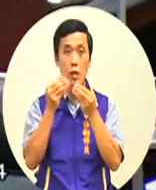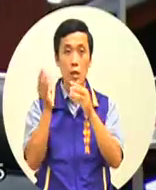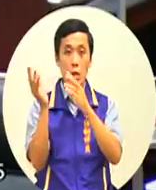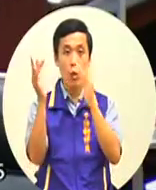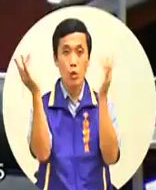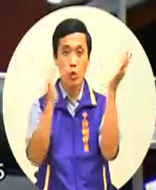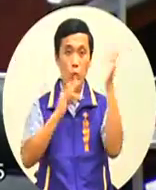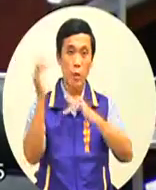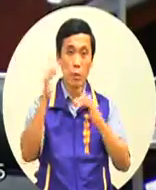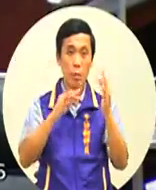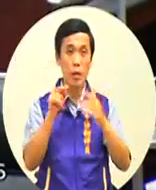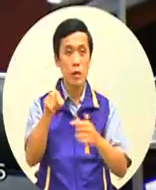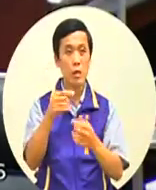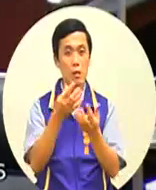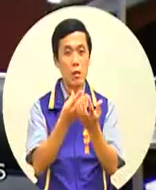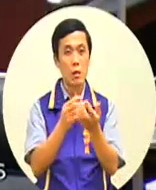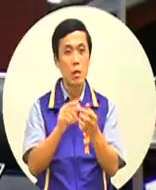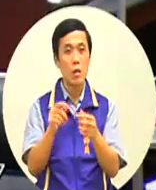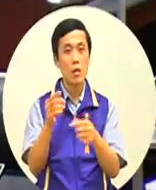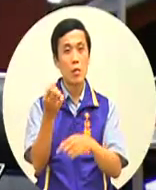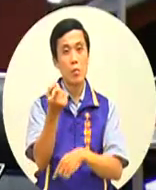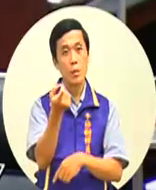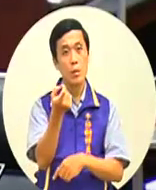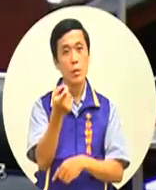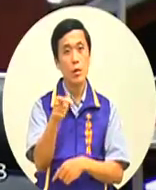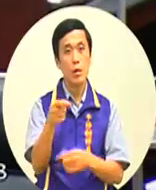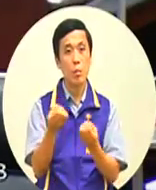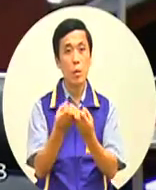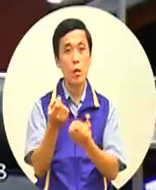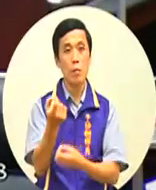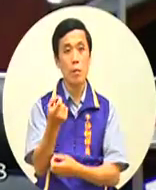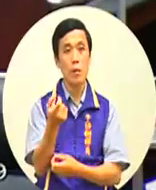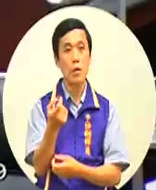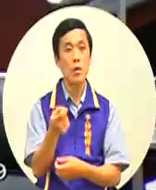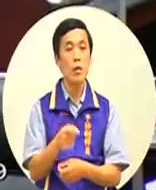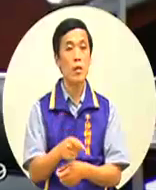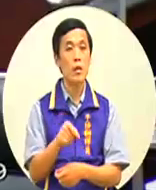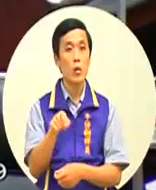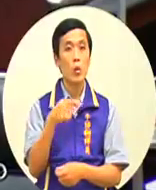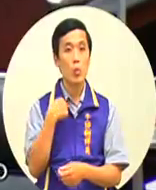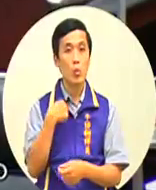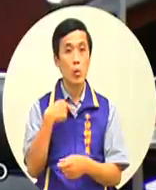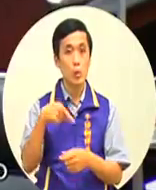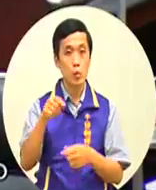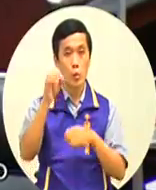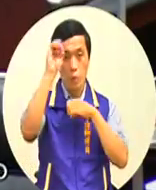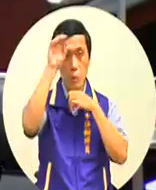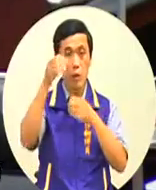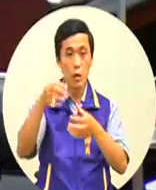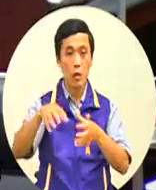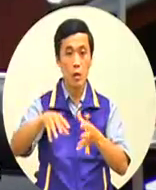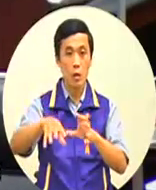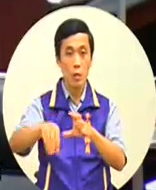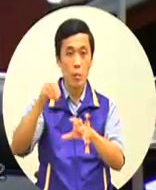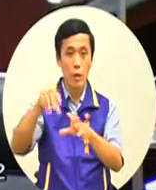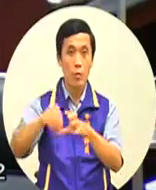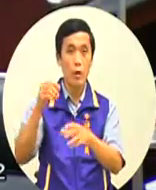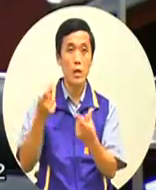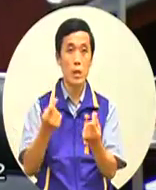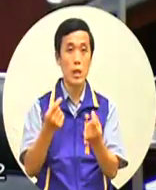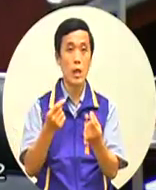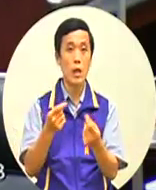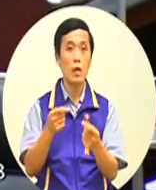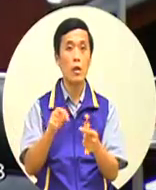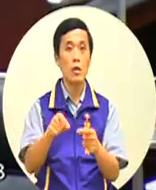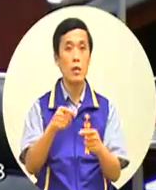是拢这拢冰山一角，足济农作物，足济农作物，包括我娘要采黄奶，规个拢死啦，要对请工，真正